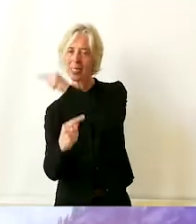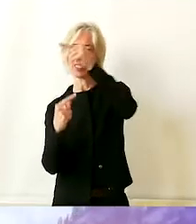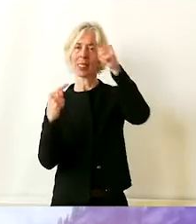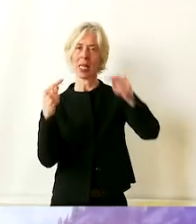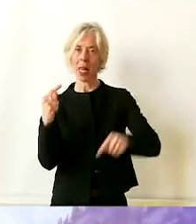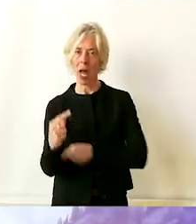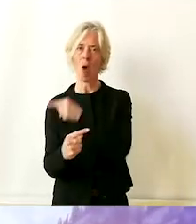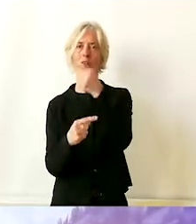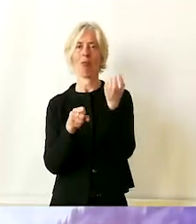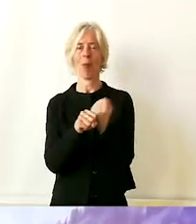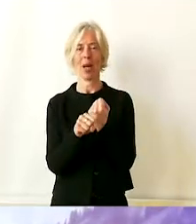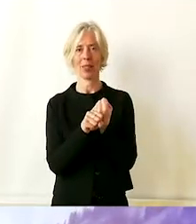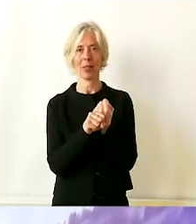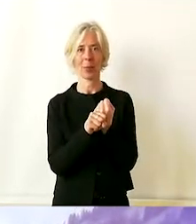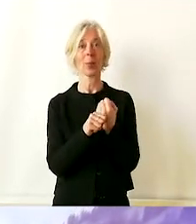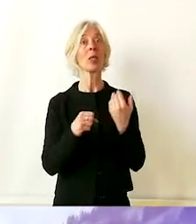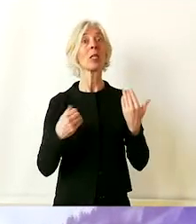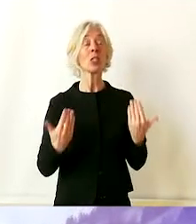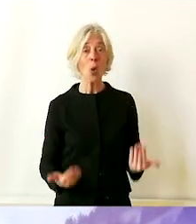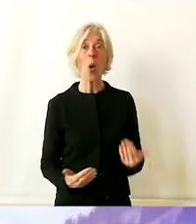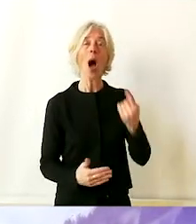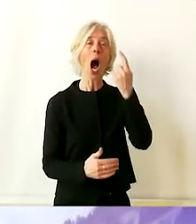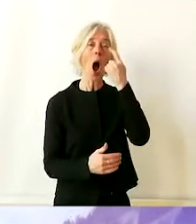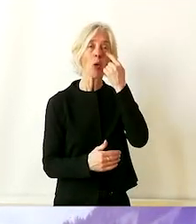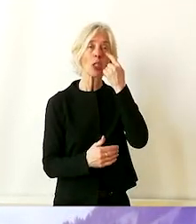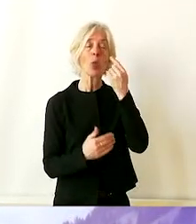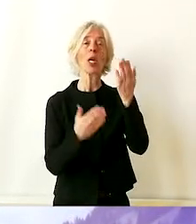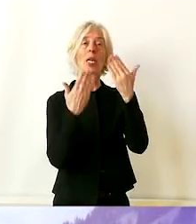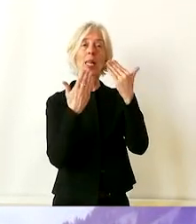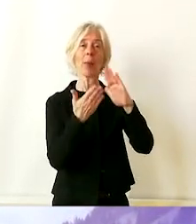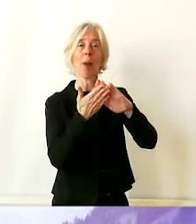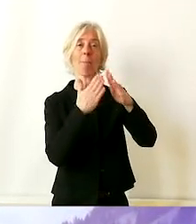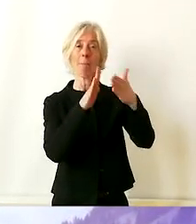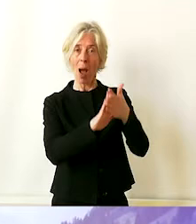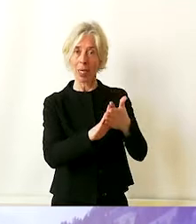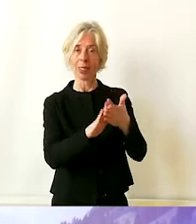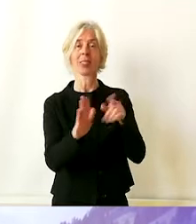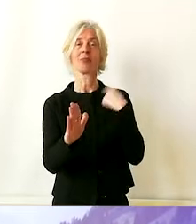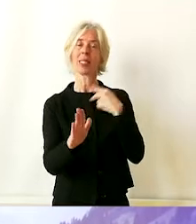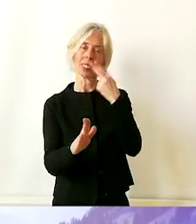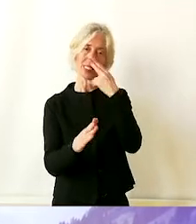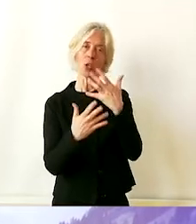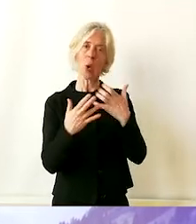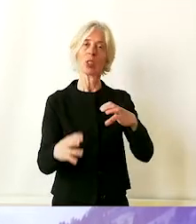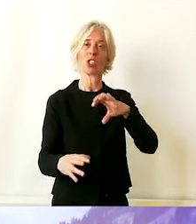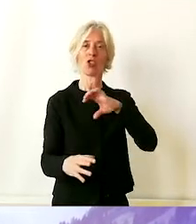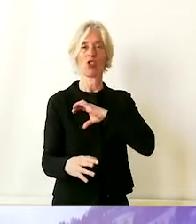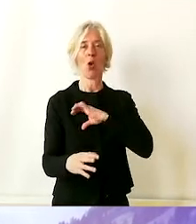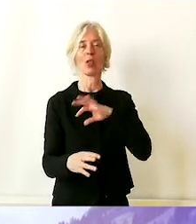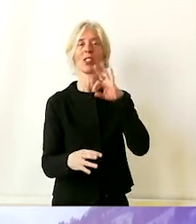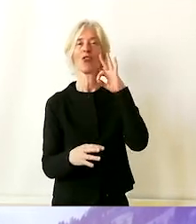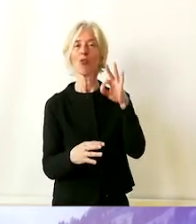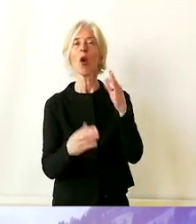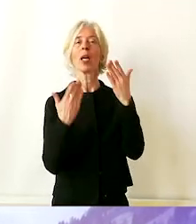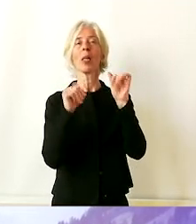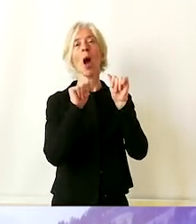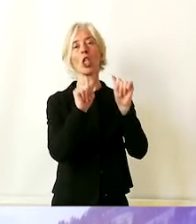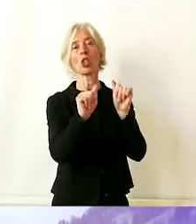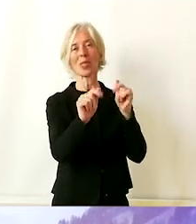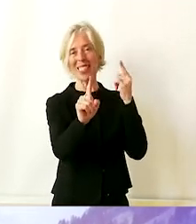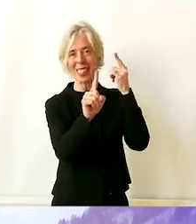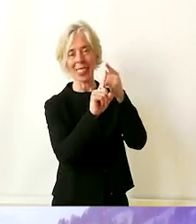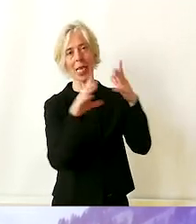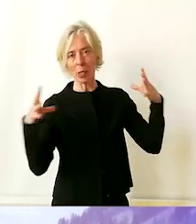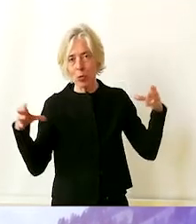Im Augsburger Klimapakt sehen wir die Chance, einen wichtigen Beitrag zur Erreichung der städtischen Klimaschutzziele zu leisten. Wir freuen